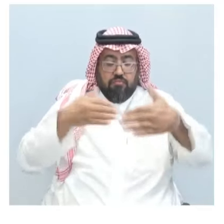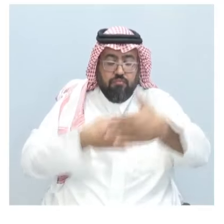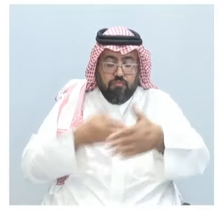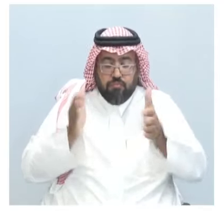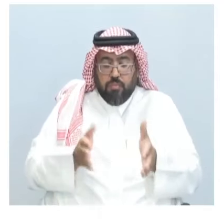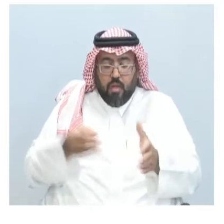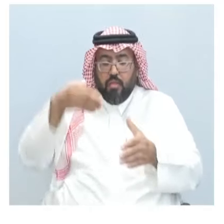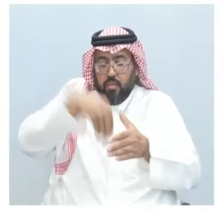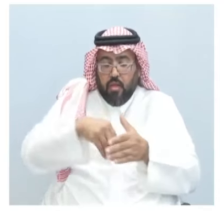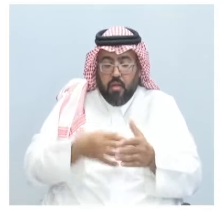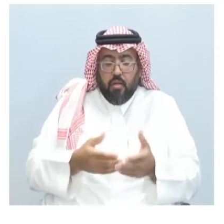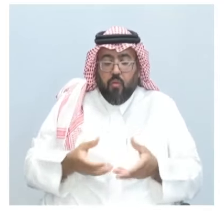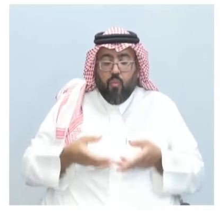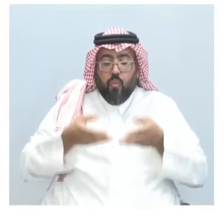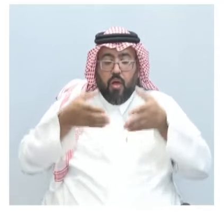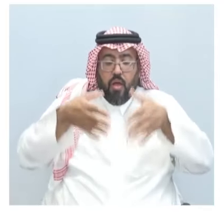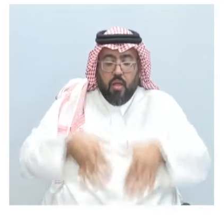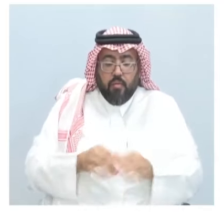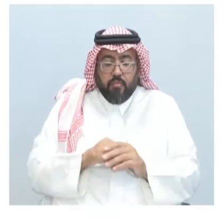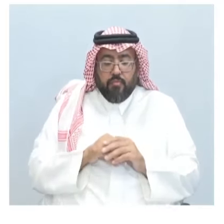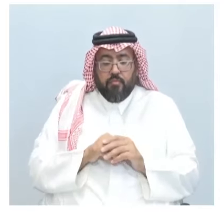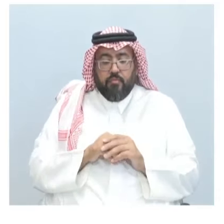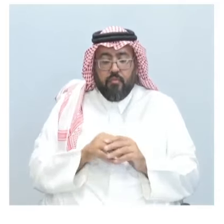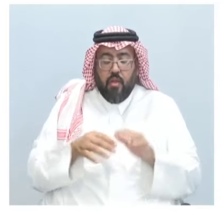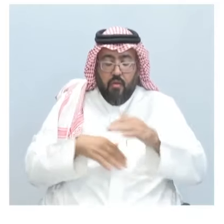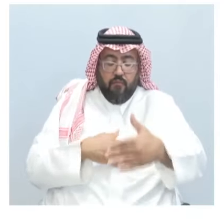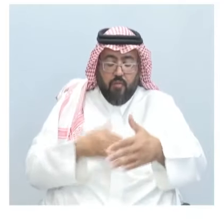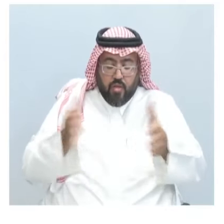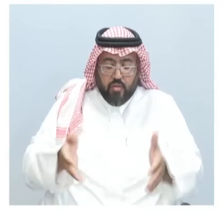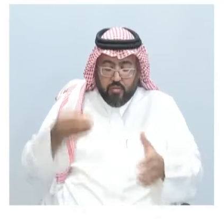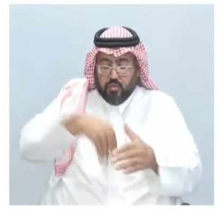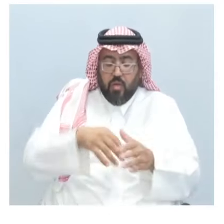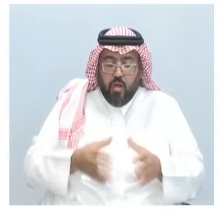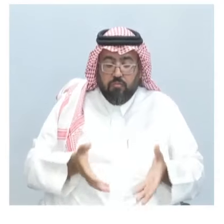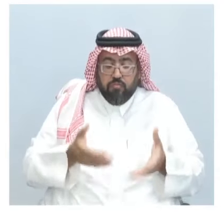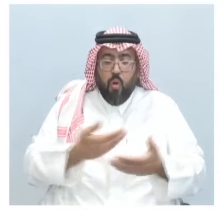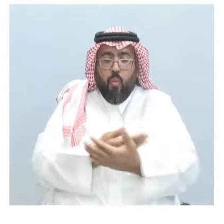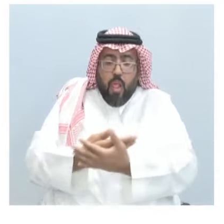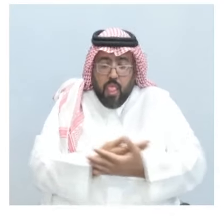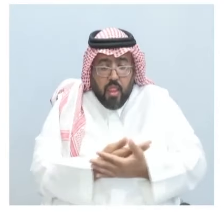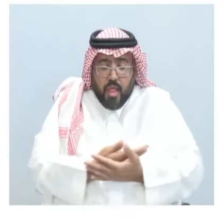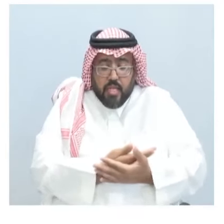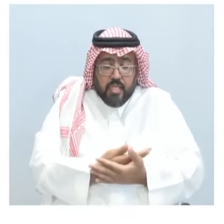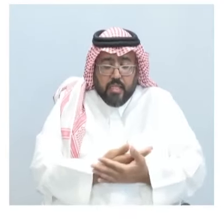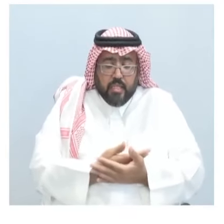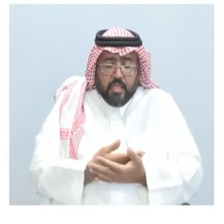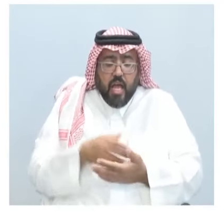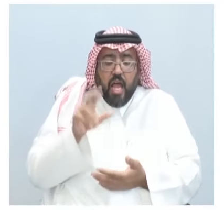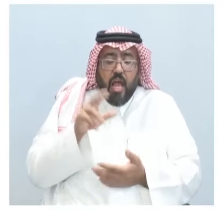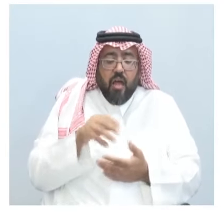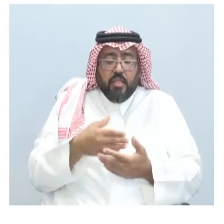التابوت اي الهمنا ان اجعليه في التابوت وقد بينا ما معنى التابوت اليس